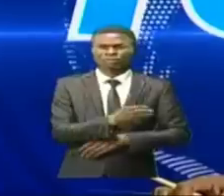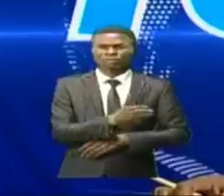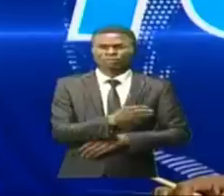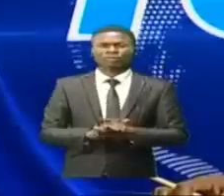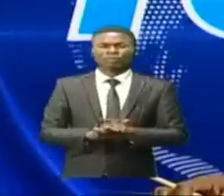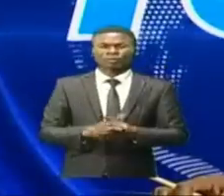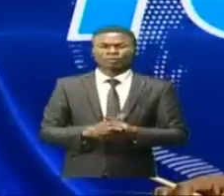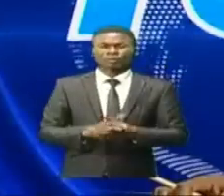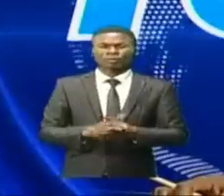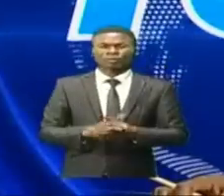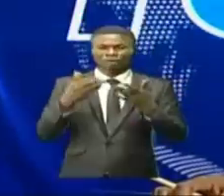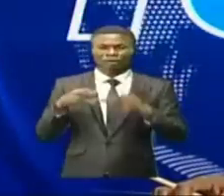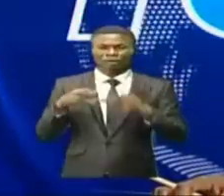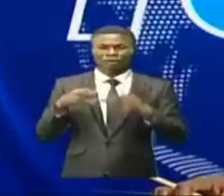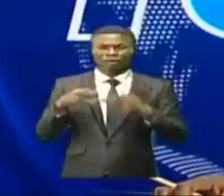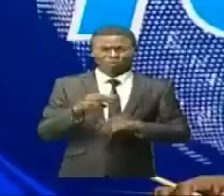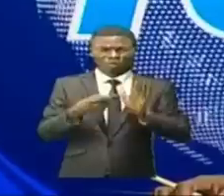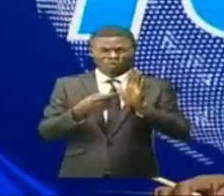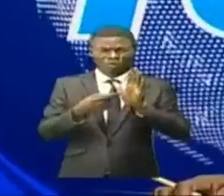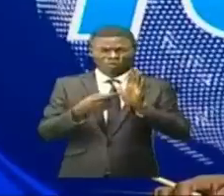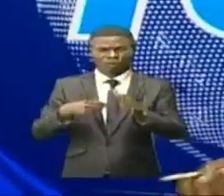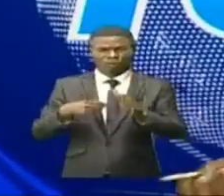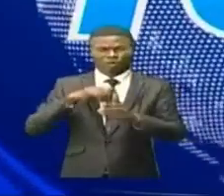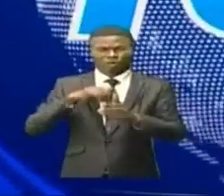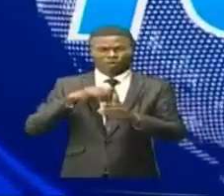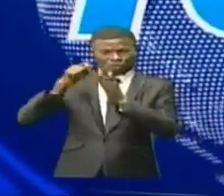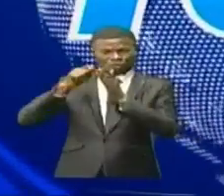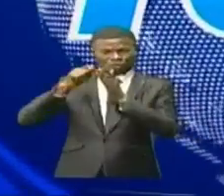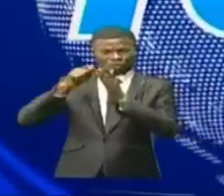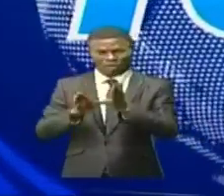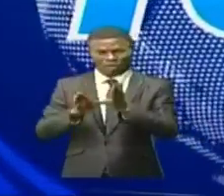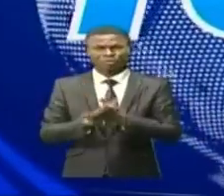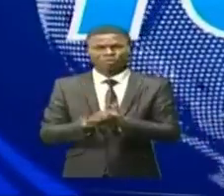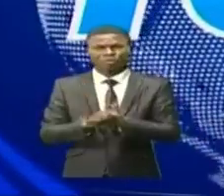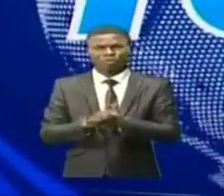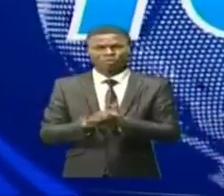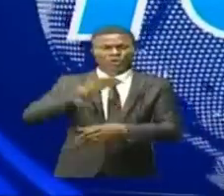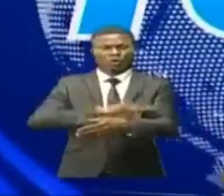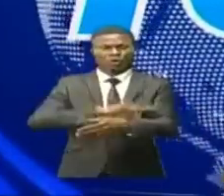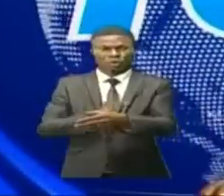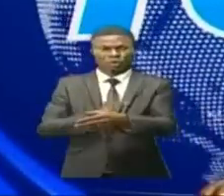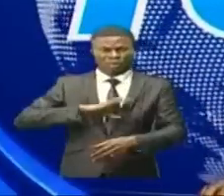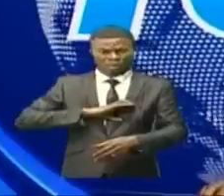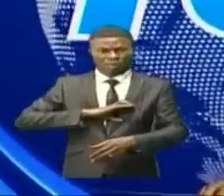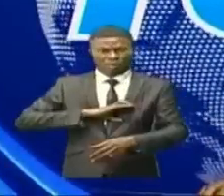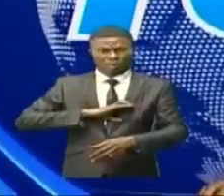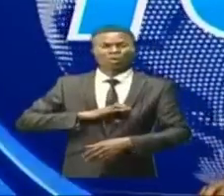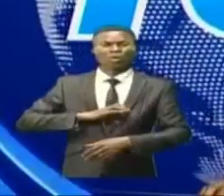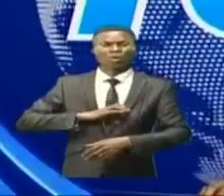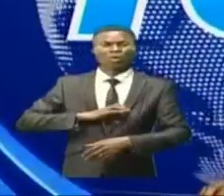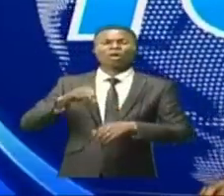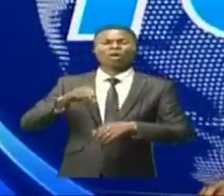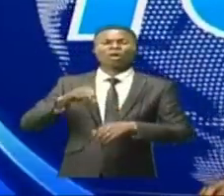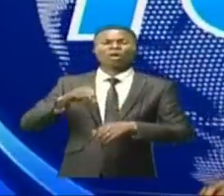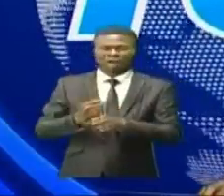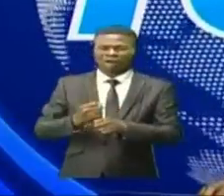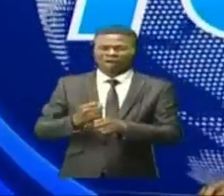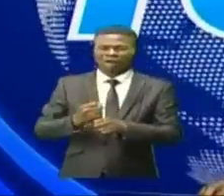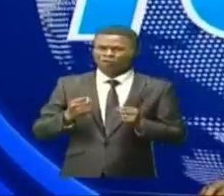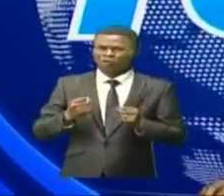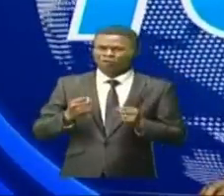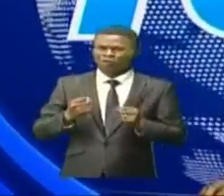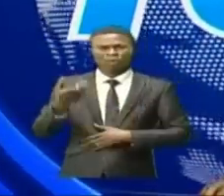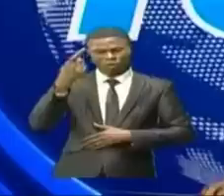Merci à Marie-Noël Kabouya pour ce reportage. Toujours au Nord Kivu, la police de cette partie du pays travaille efficacement pour